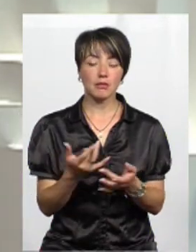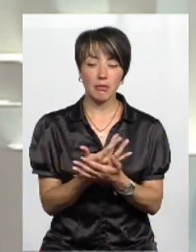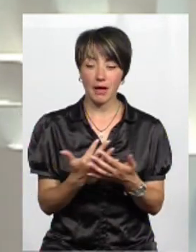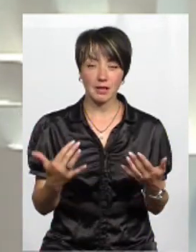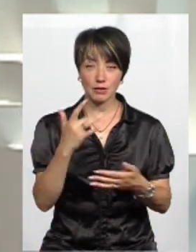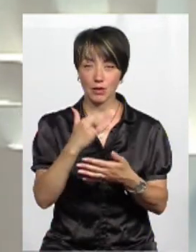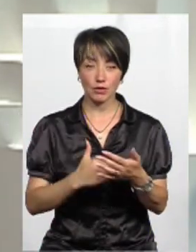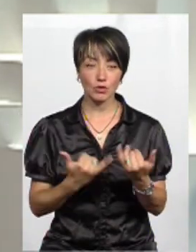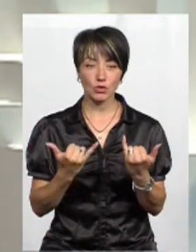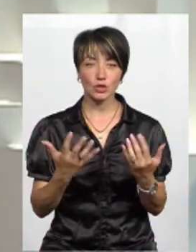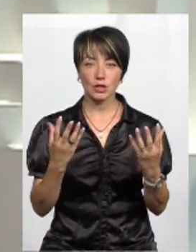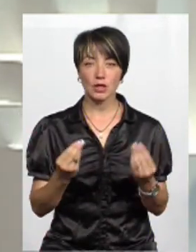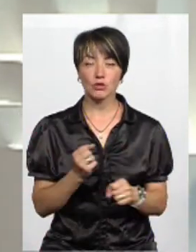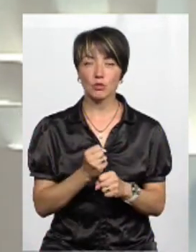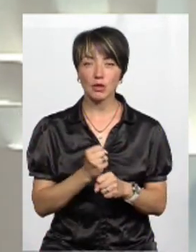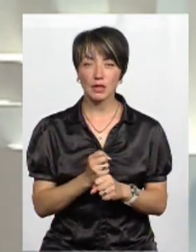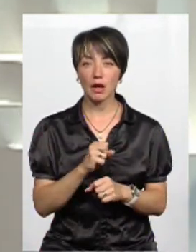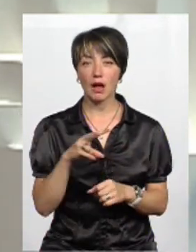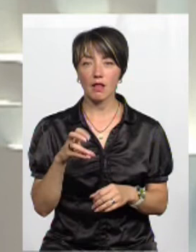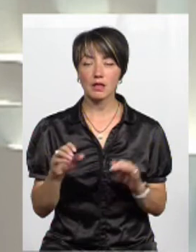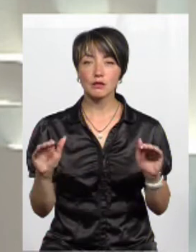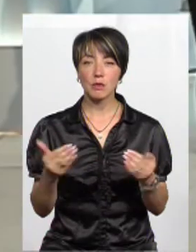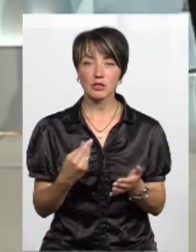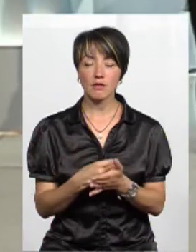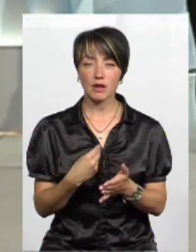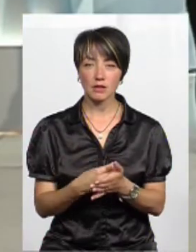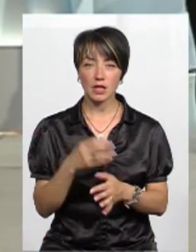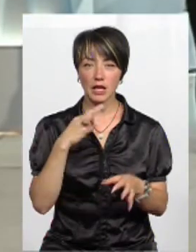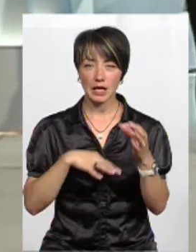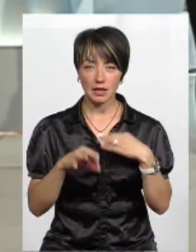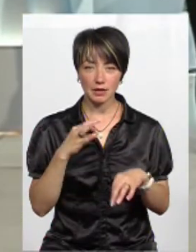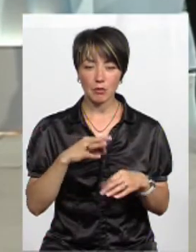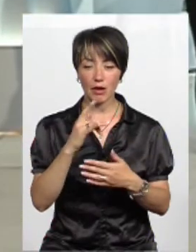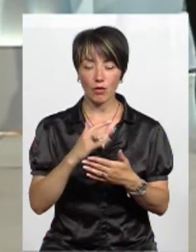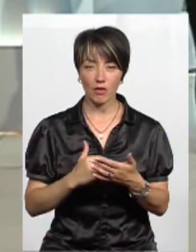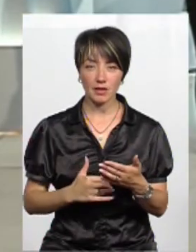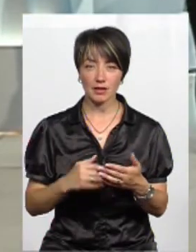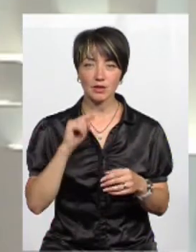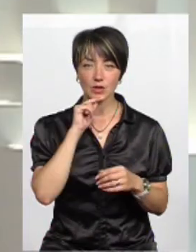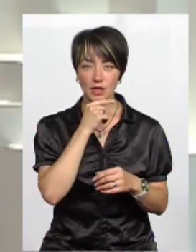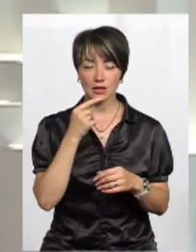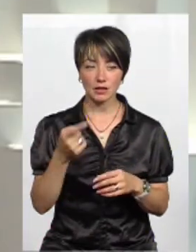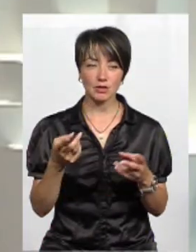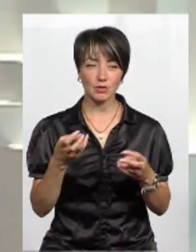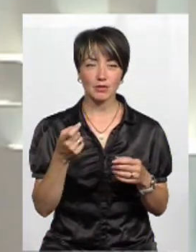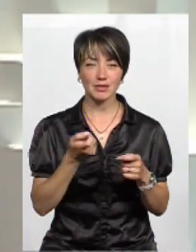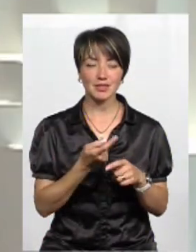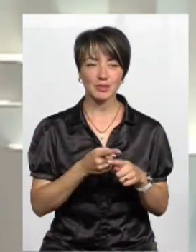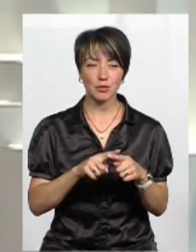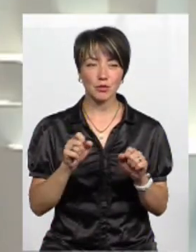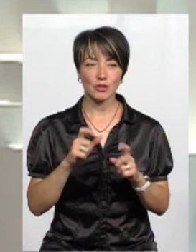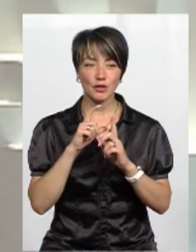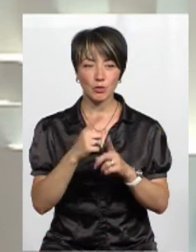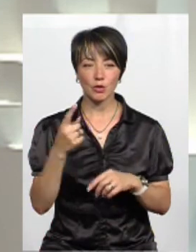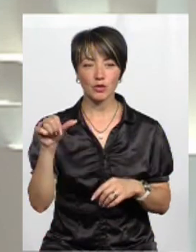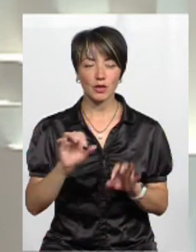безліч перераховувати, що на сьогодні можна зробити, але зменшення вартості ліків... У вас є більше хвилини для того, щоб перерахувати. Ви заощадили там по півхвилинки, то можете